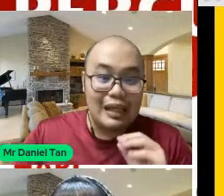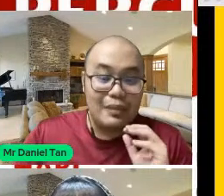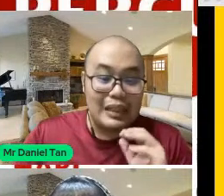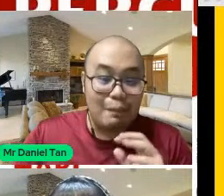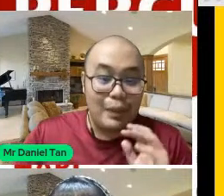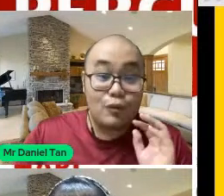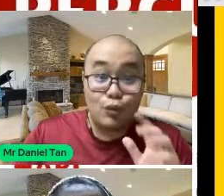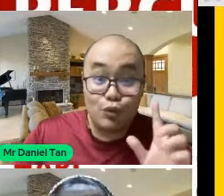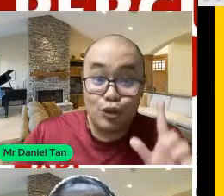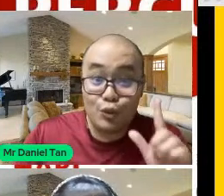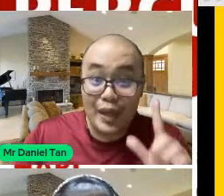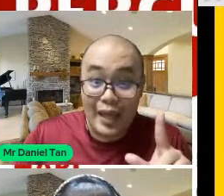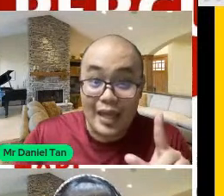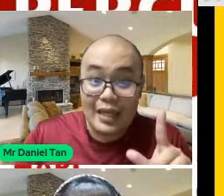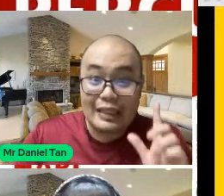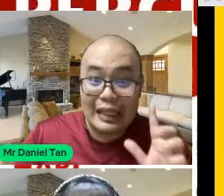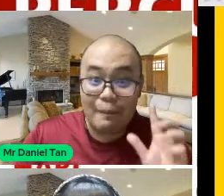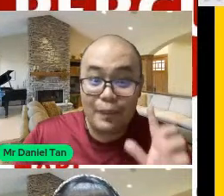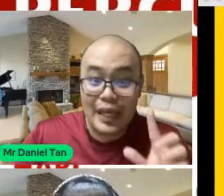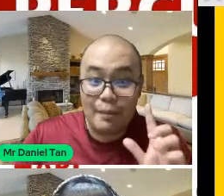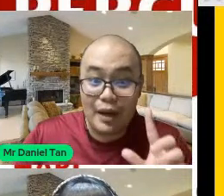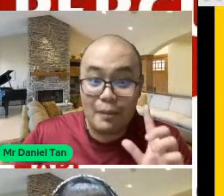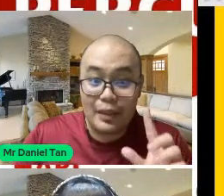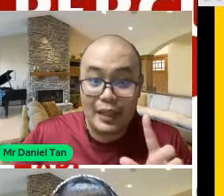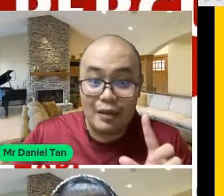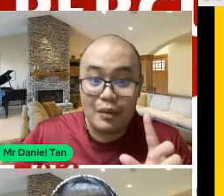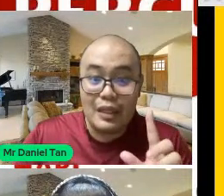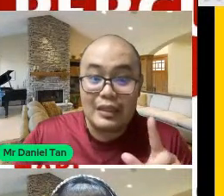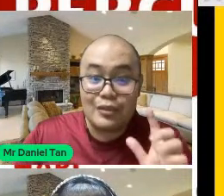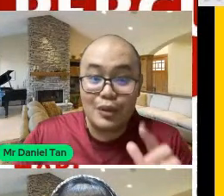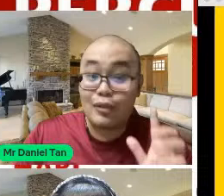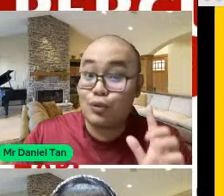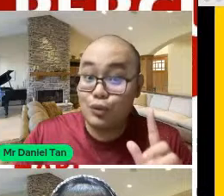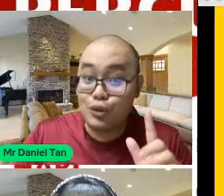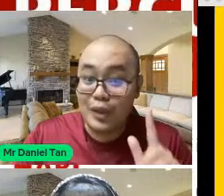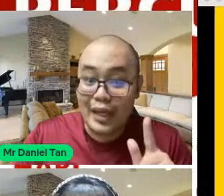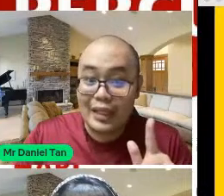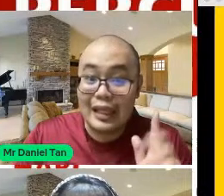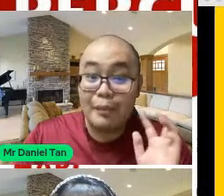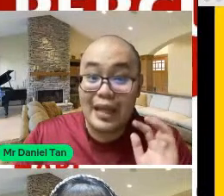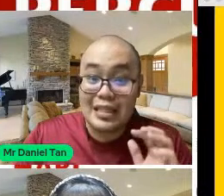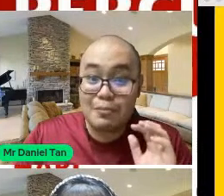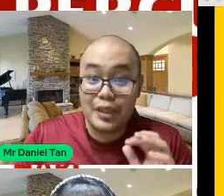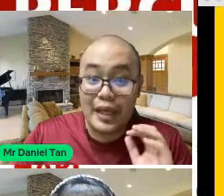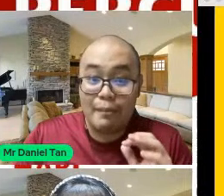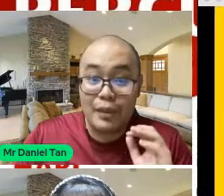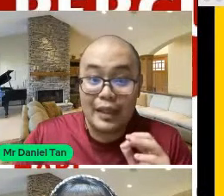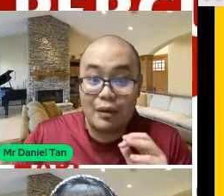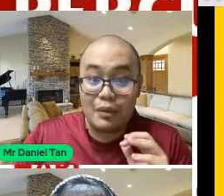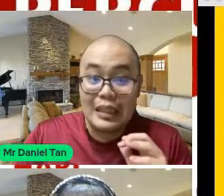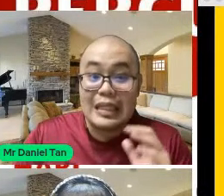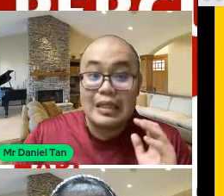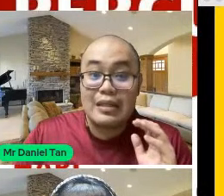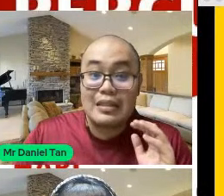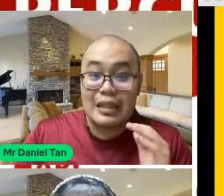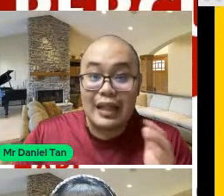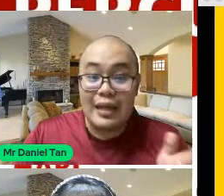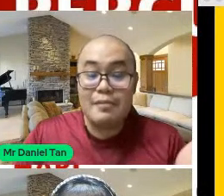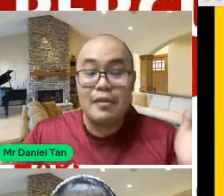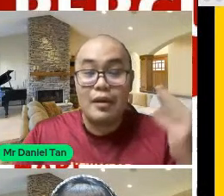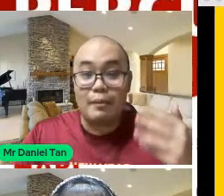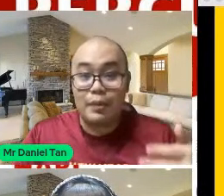Dewi telah mendapat 7E dalam PMR beliau dan juga 7E dalam SIM beliau